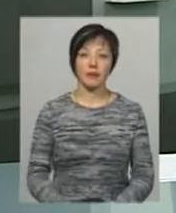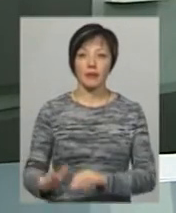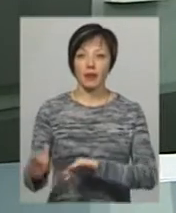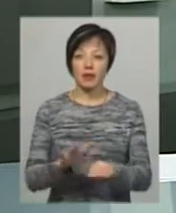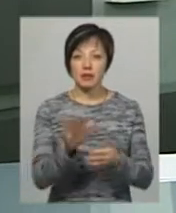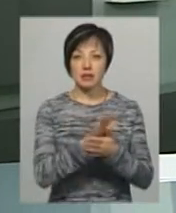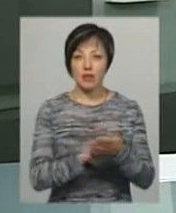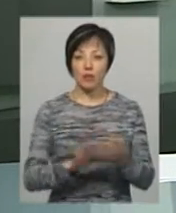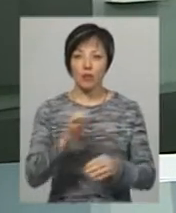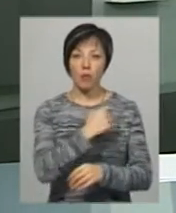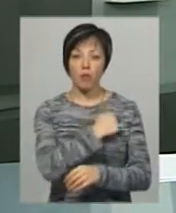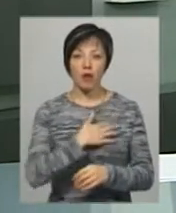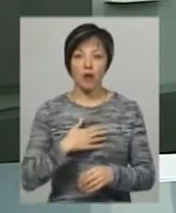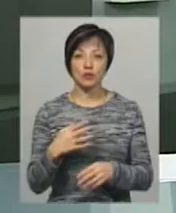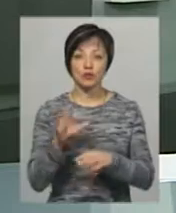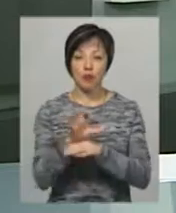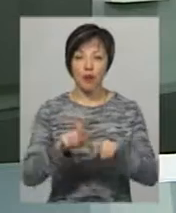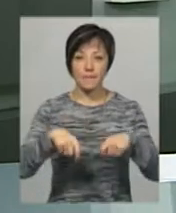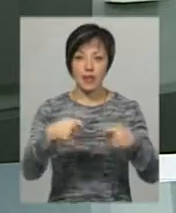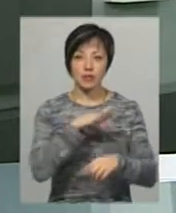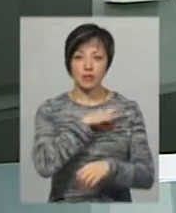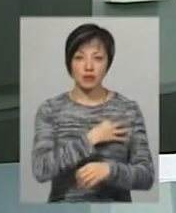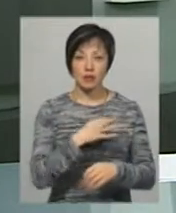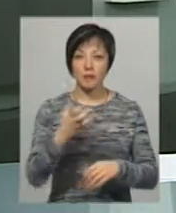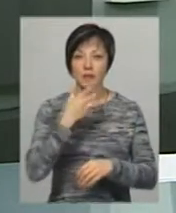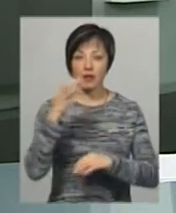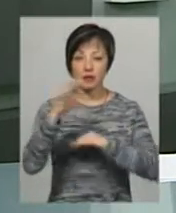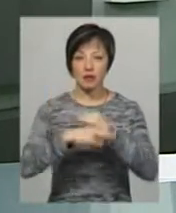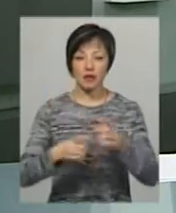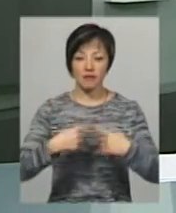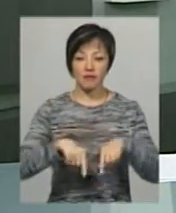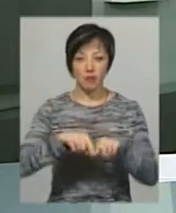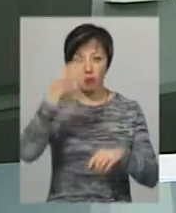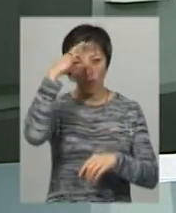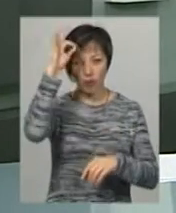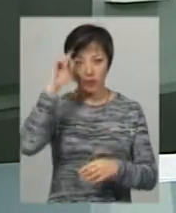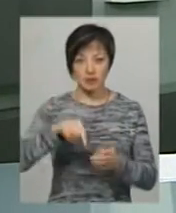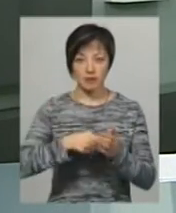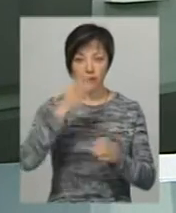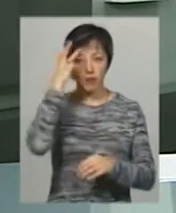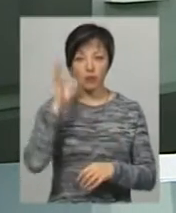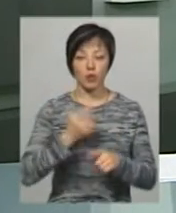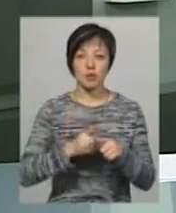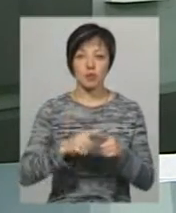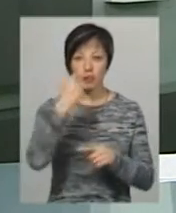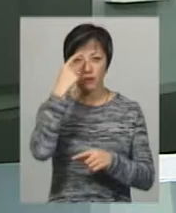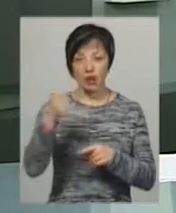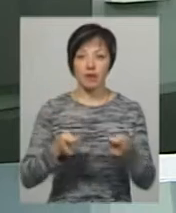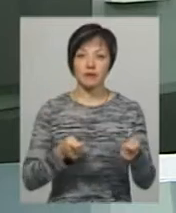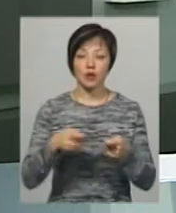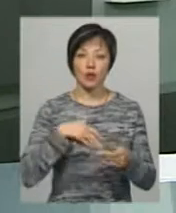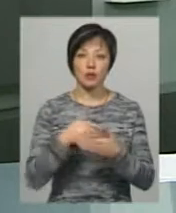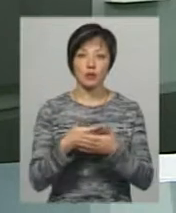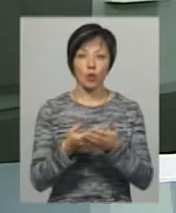Заяву про поранення собаки передано слідчим у Південно-Західний відділок поліції, що у Хмельницькому. Про це повідомляє керівник